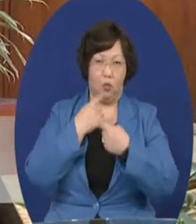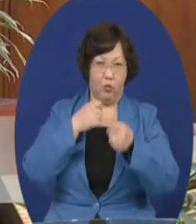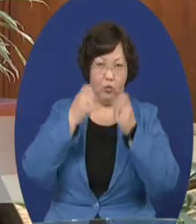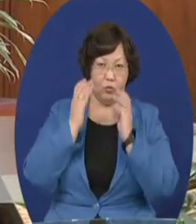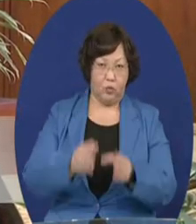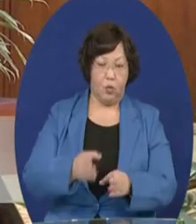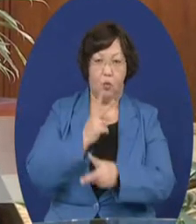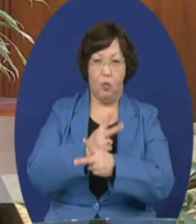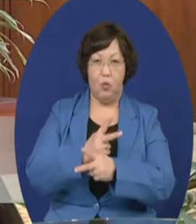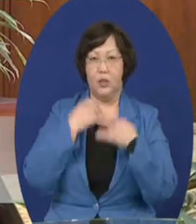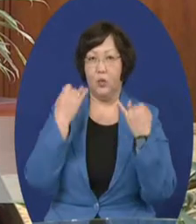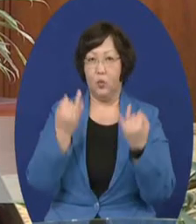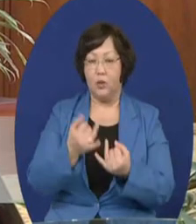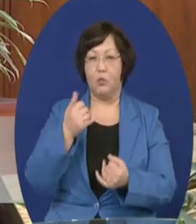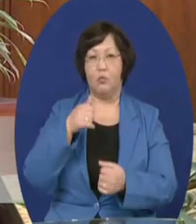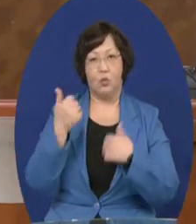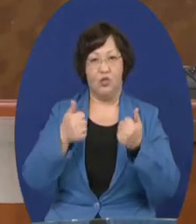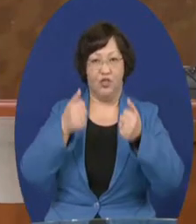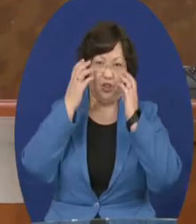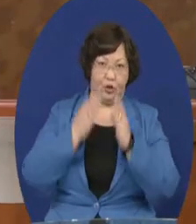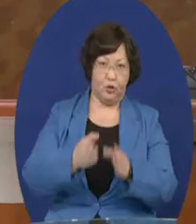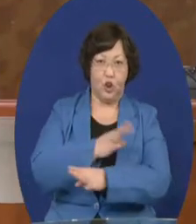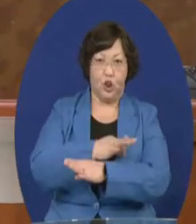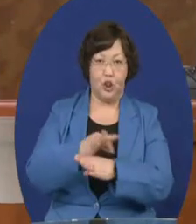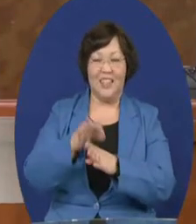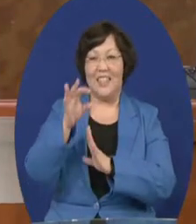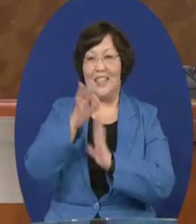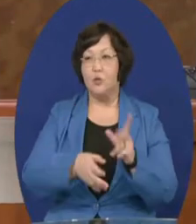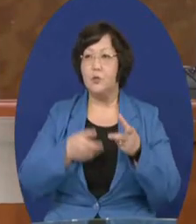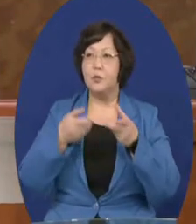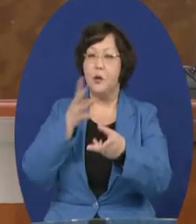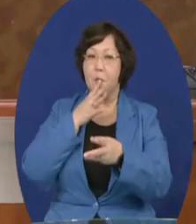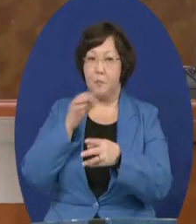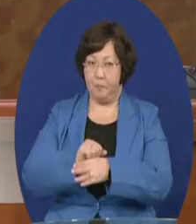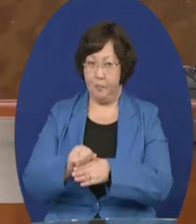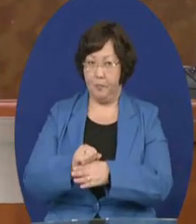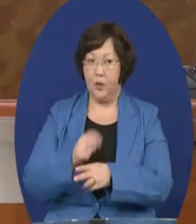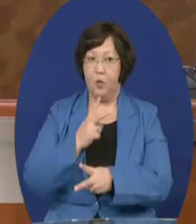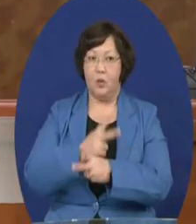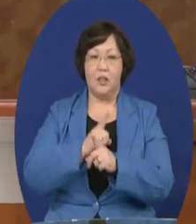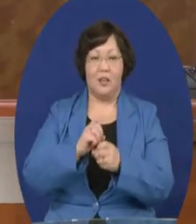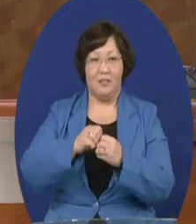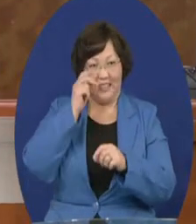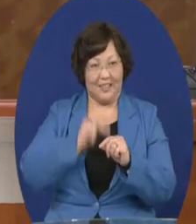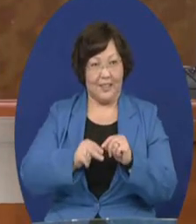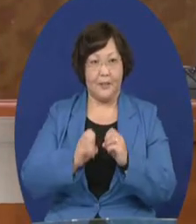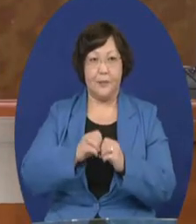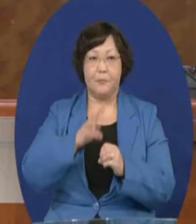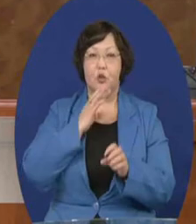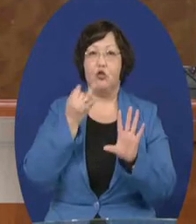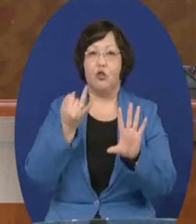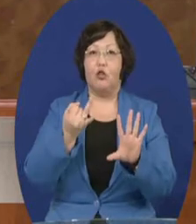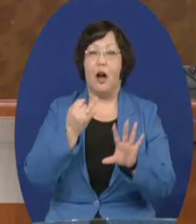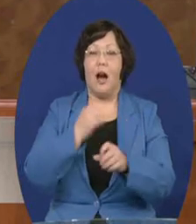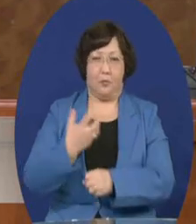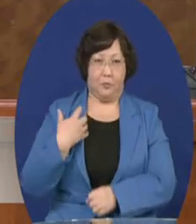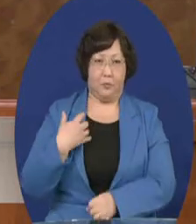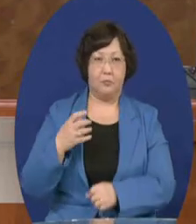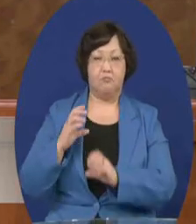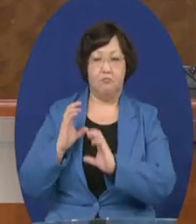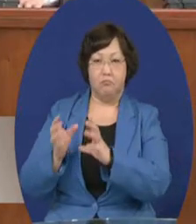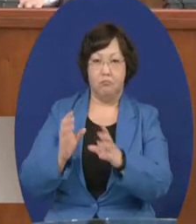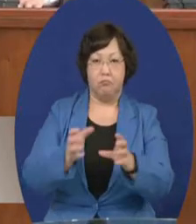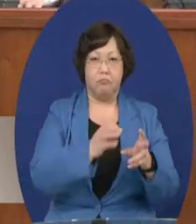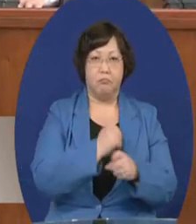тогтоолоор хууль улсын хурлын бусад шийдвэрийн төслүүдийг хилэлцүүлэхэд бэлтгэх, хуулийн хэрэгжилтэнд хяналт тавих үүрэг бүхий 7 ажлын хэсэг байгуулан ажлын